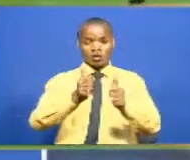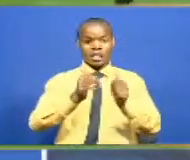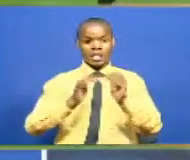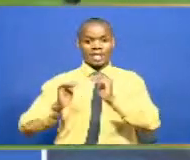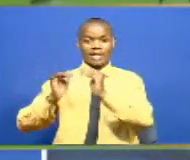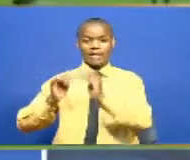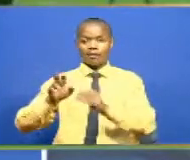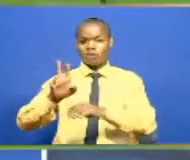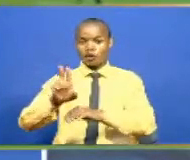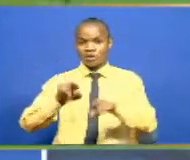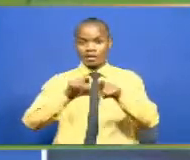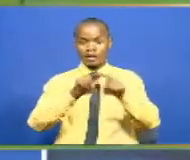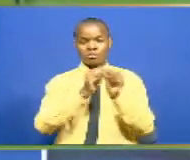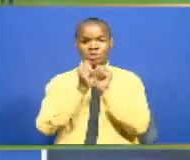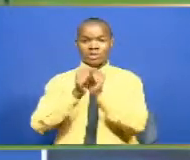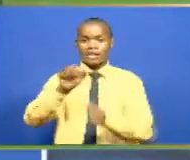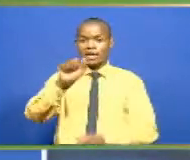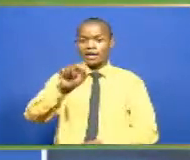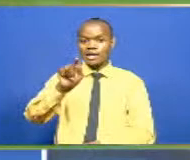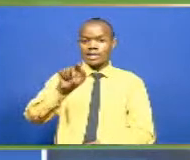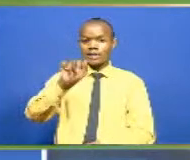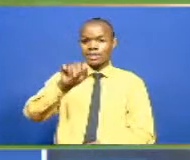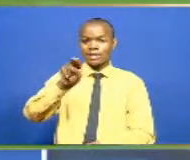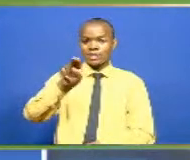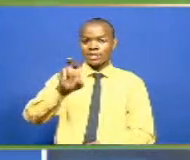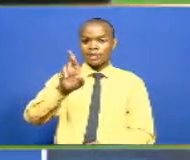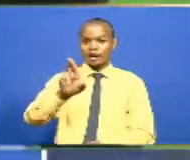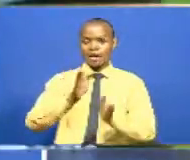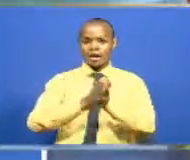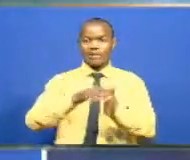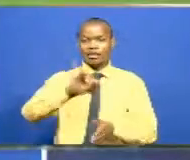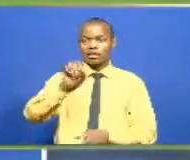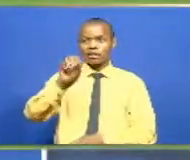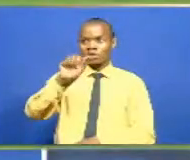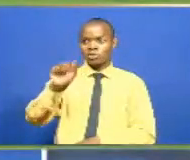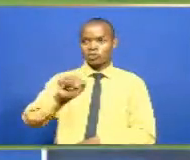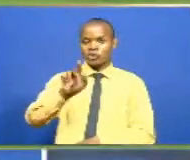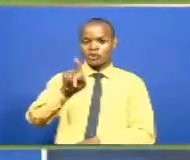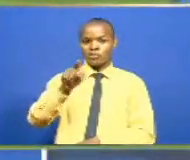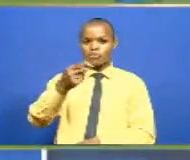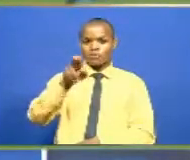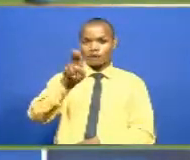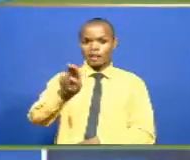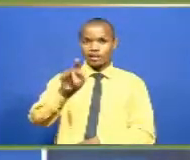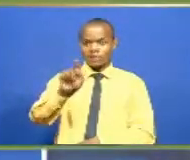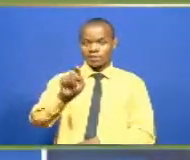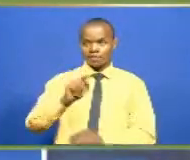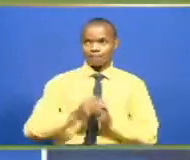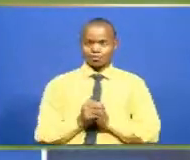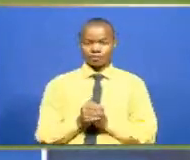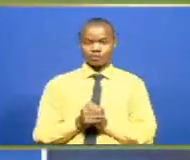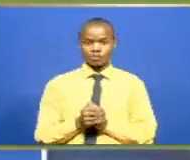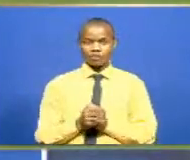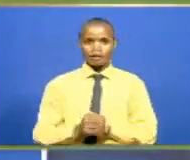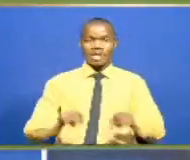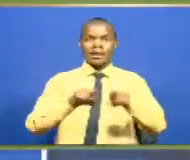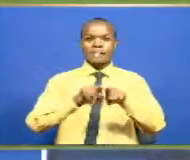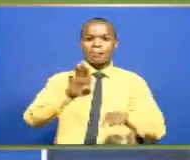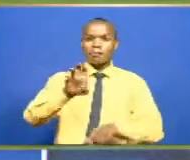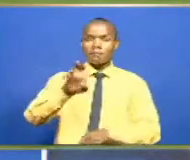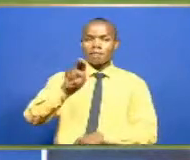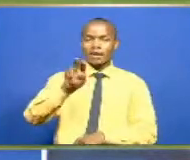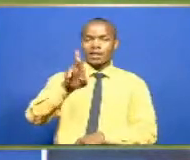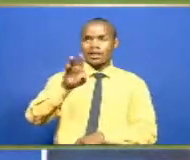nchini, pamoja na Steina Musasia na Josephat Lopa. Rangers pia ilimsajili kingo Bernard Ondiek kutoka Gor Mahia